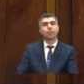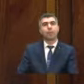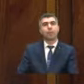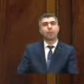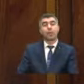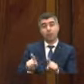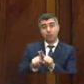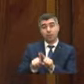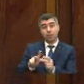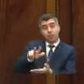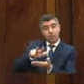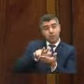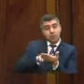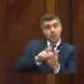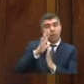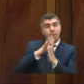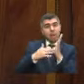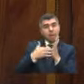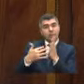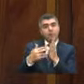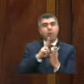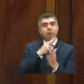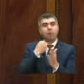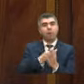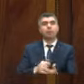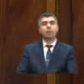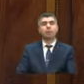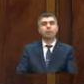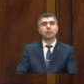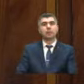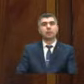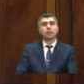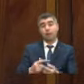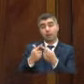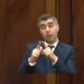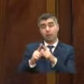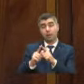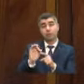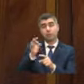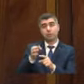بتطبيق مختلف البرامج الواردة في برنامجها الحكومي والذي على أساسه حازت ثقة